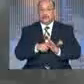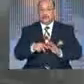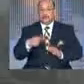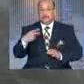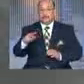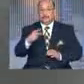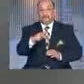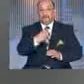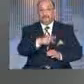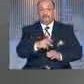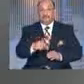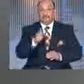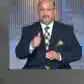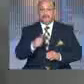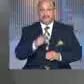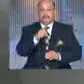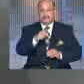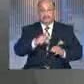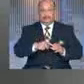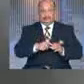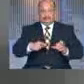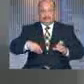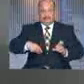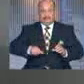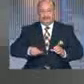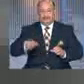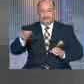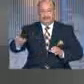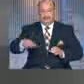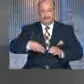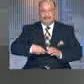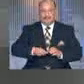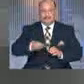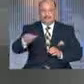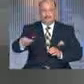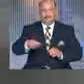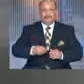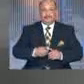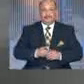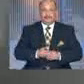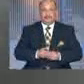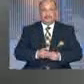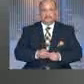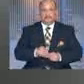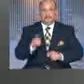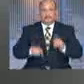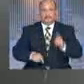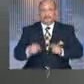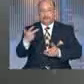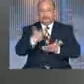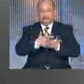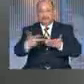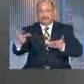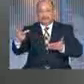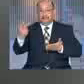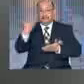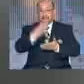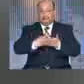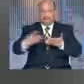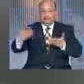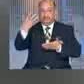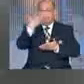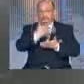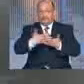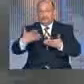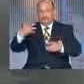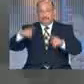الملفات. في معتمدية إرمادا مثل هذه التدخلات قادرة على تغيير حياة الكثيرين في ظل